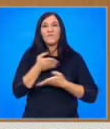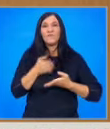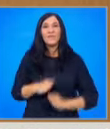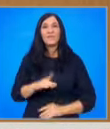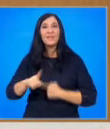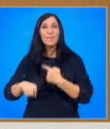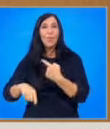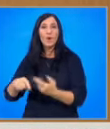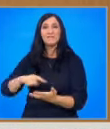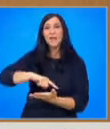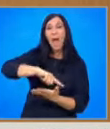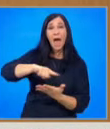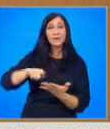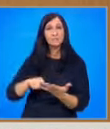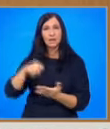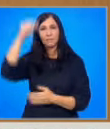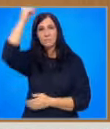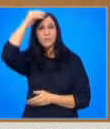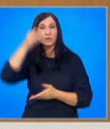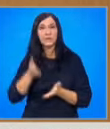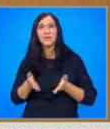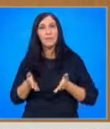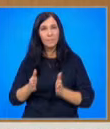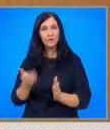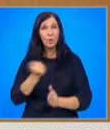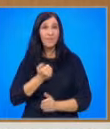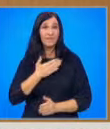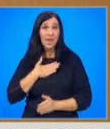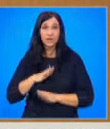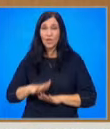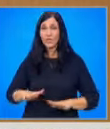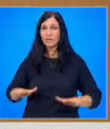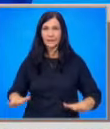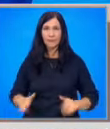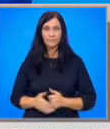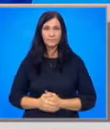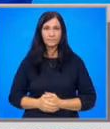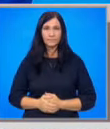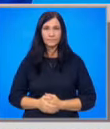демографски аспект, по българските пътища убиват нашите деца.